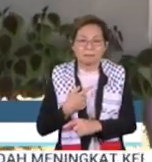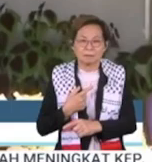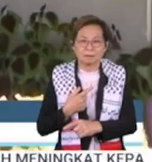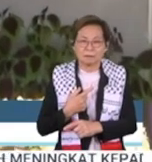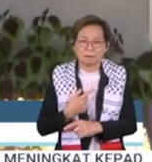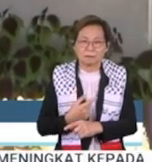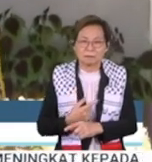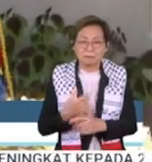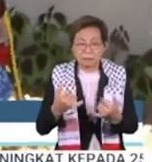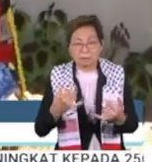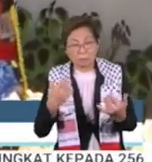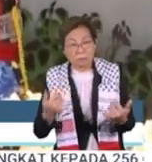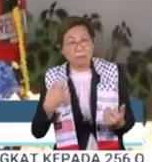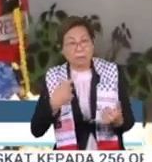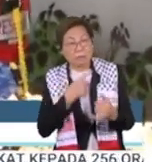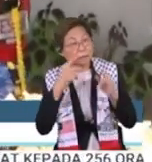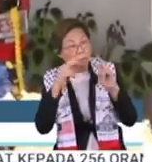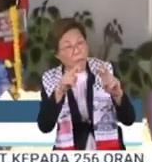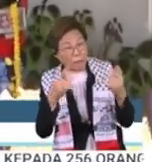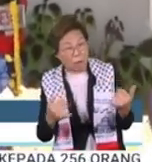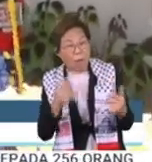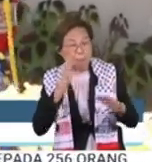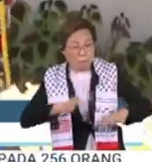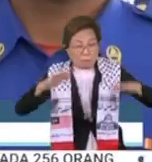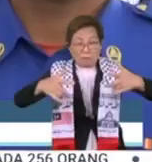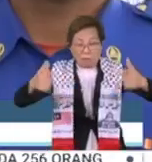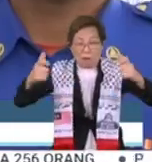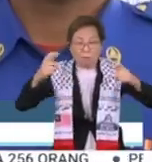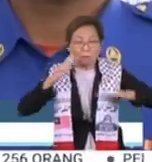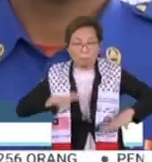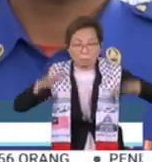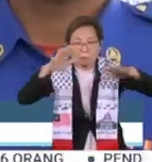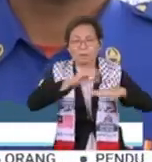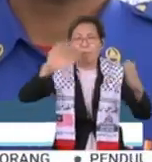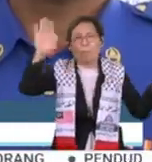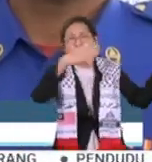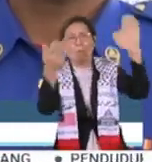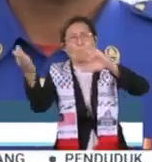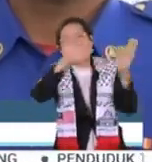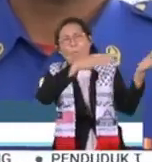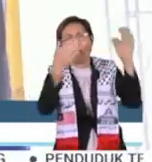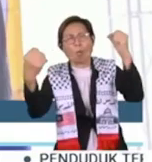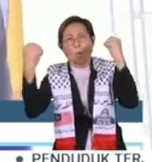kita lihat pada ketika ini adalah banjir kilat dan juga angin kencang.